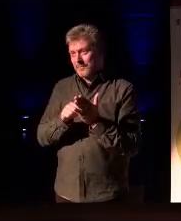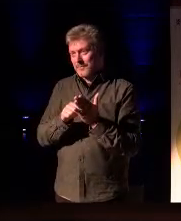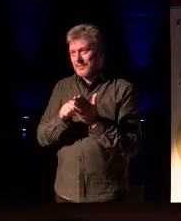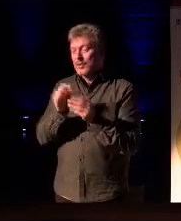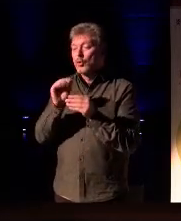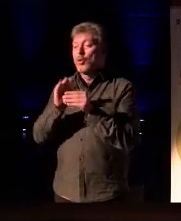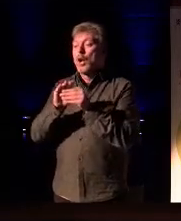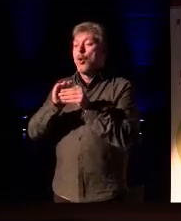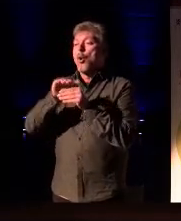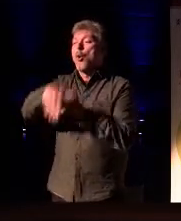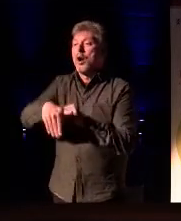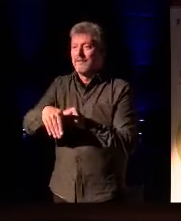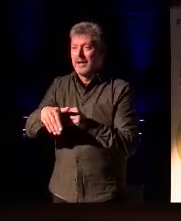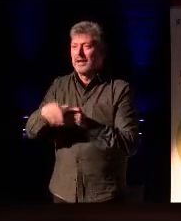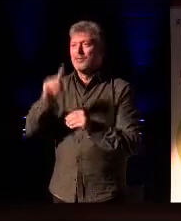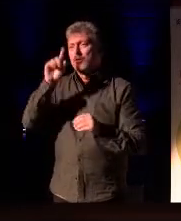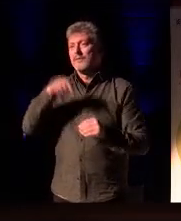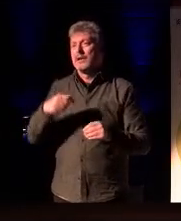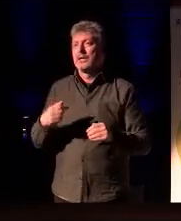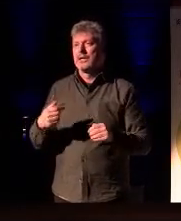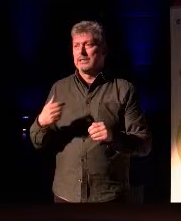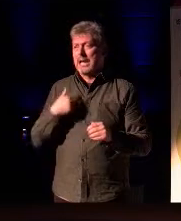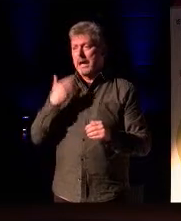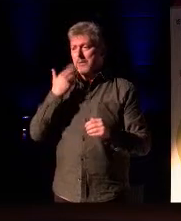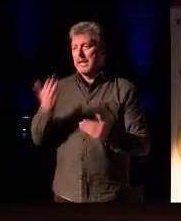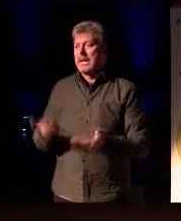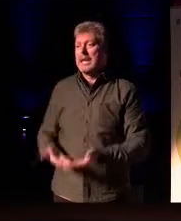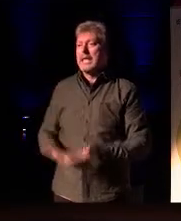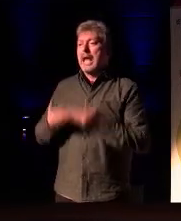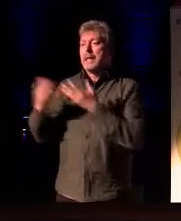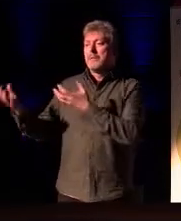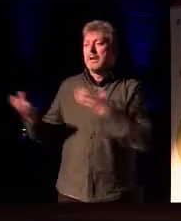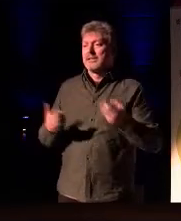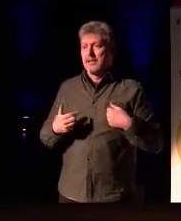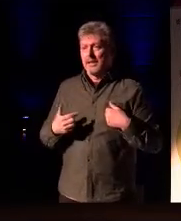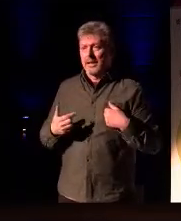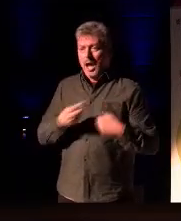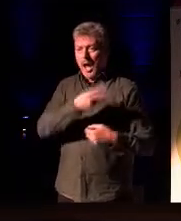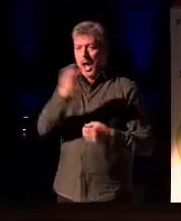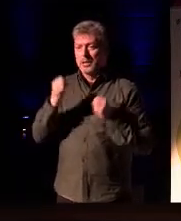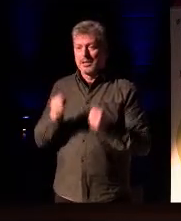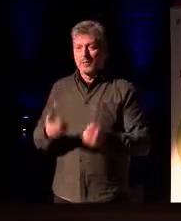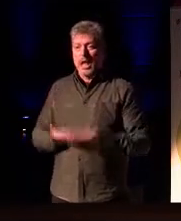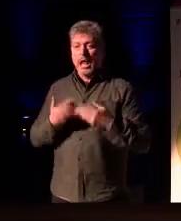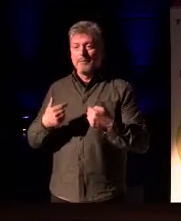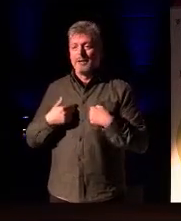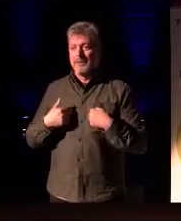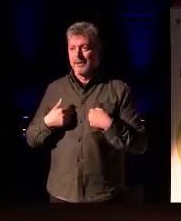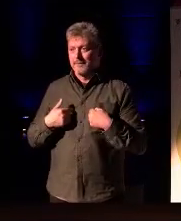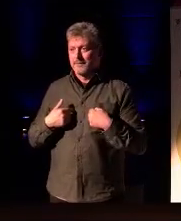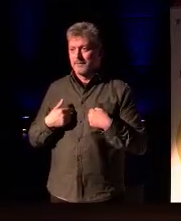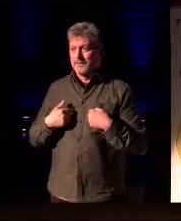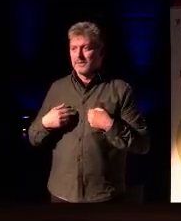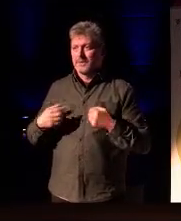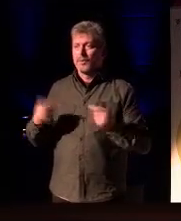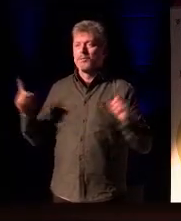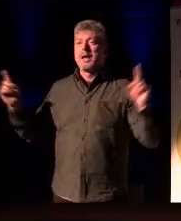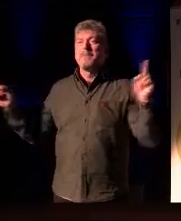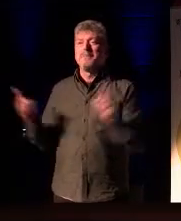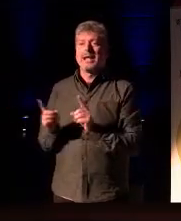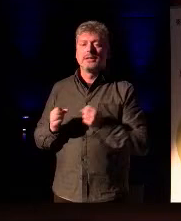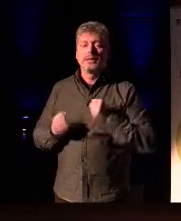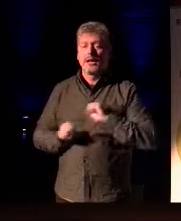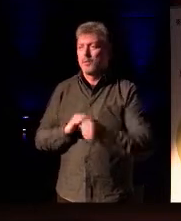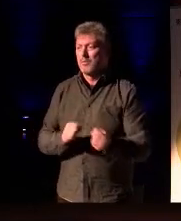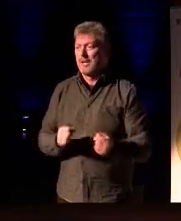tipper litt over, og hvor du vet at du blir hjelpetrengende, og hvor du trenger hjelp av andre, og hvor du blir mindre mobil. Og det